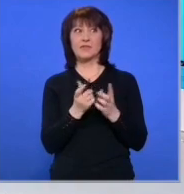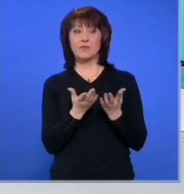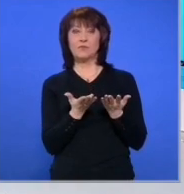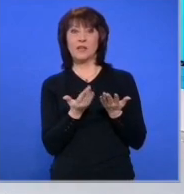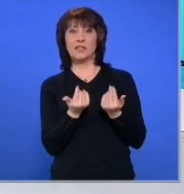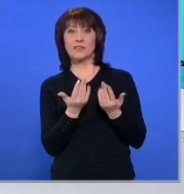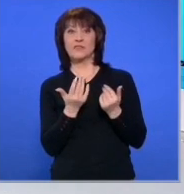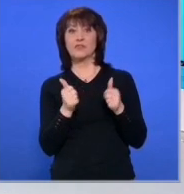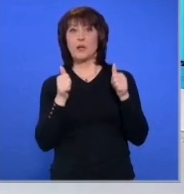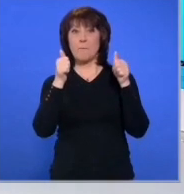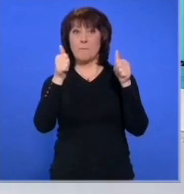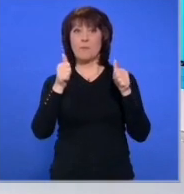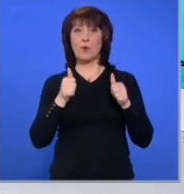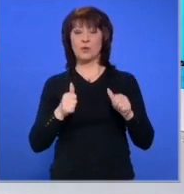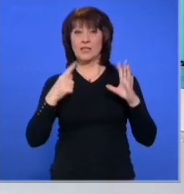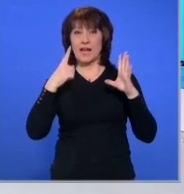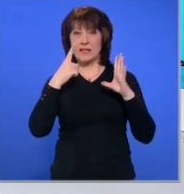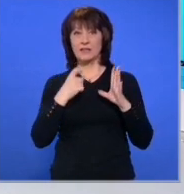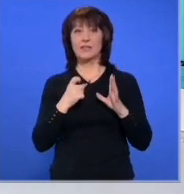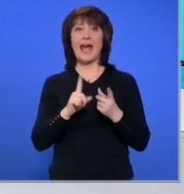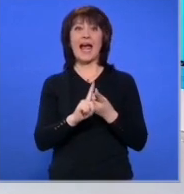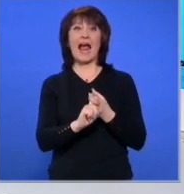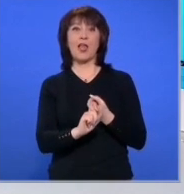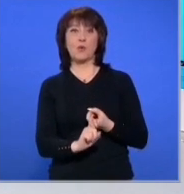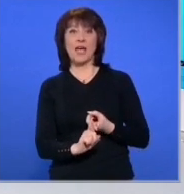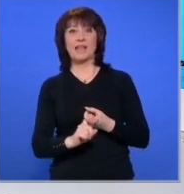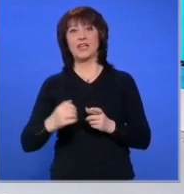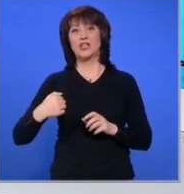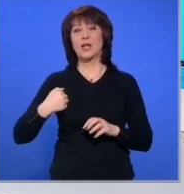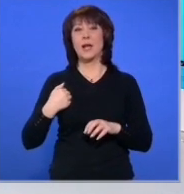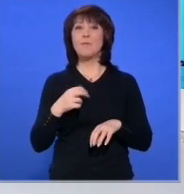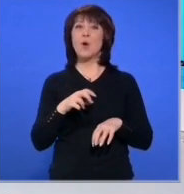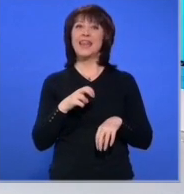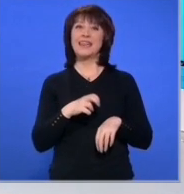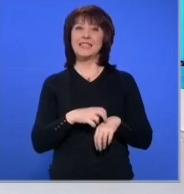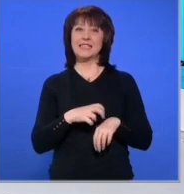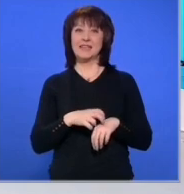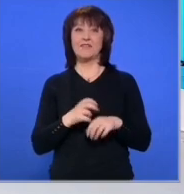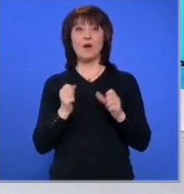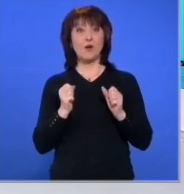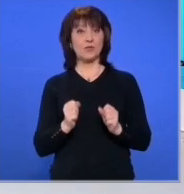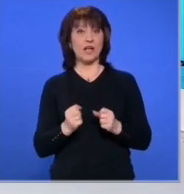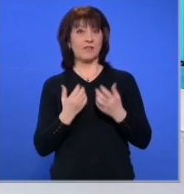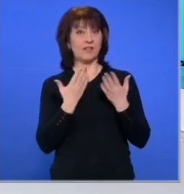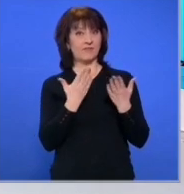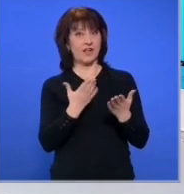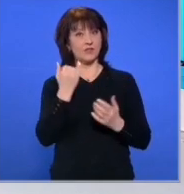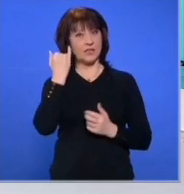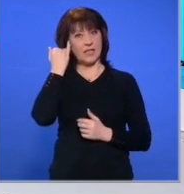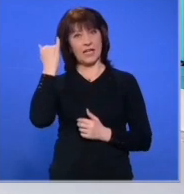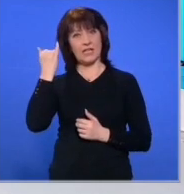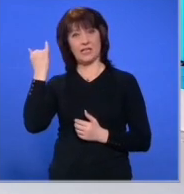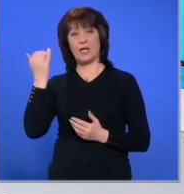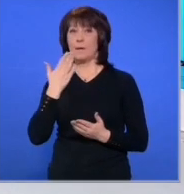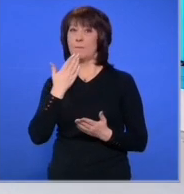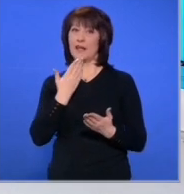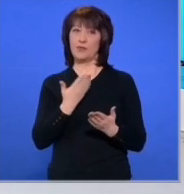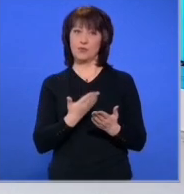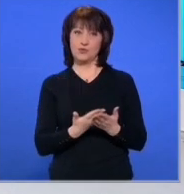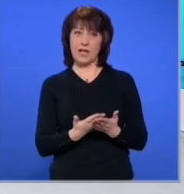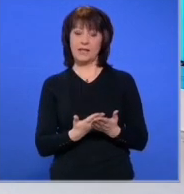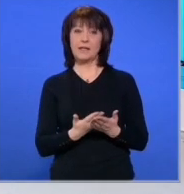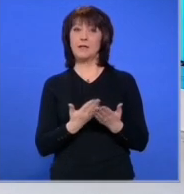и портретите на Севастократор Калоян и съпругата му Десислава. Очакваме и вашите идеи и предложения, уважаеми зрители,